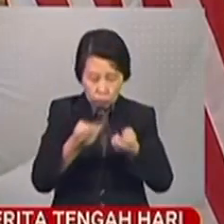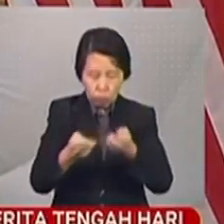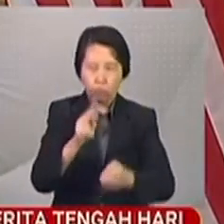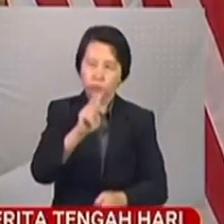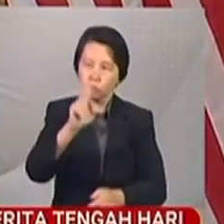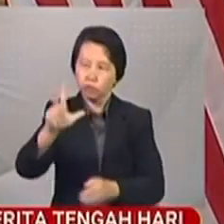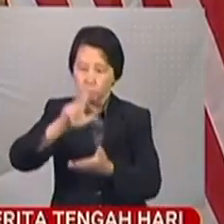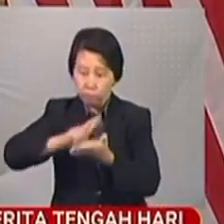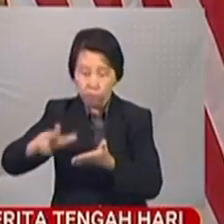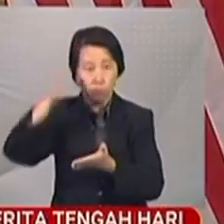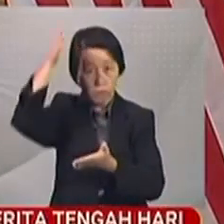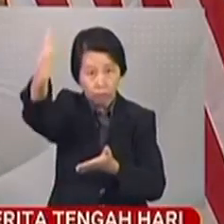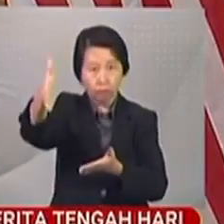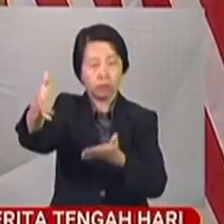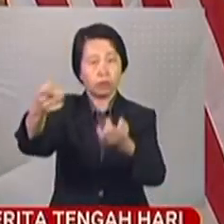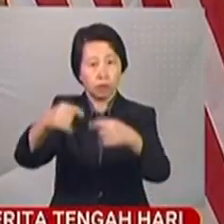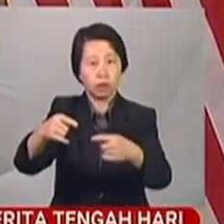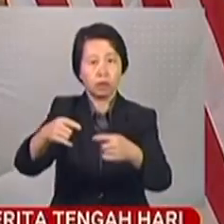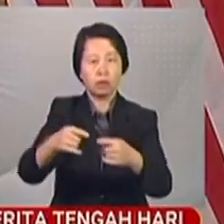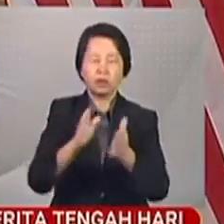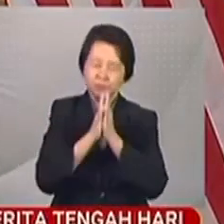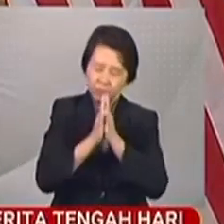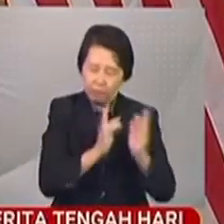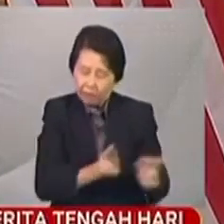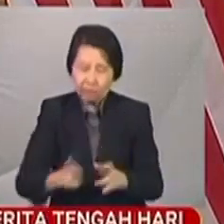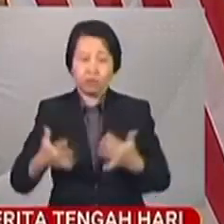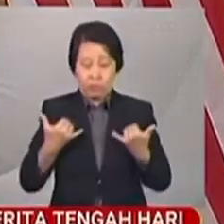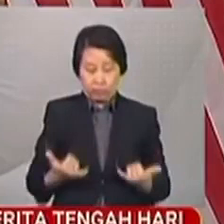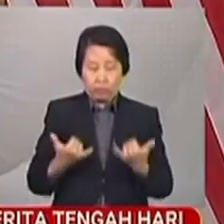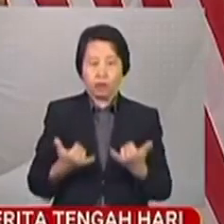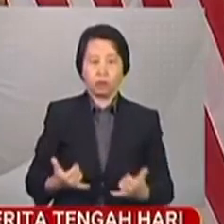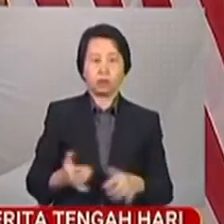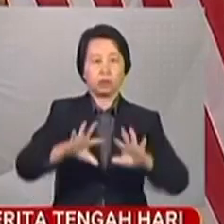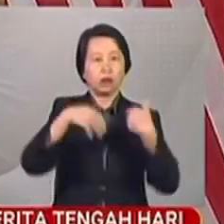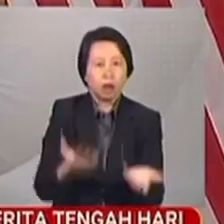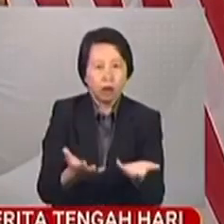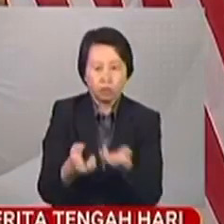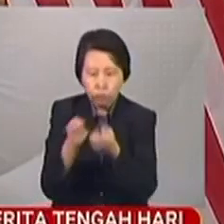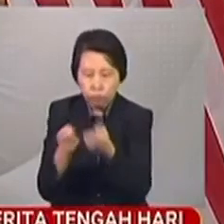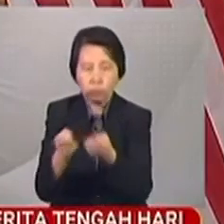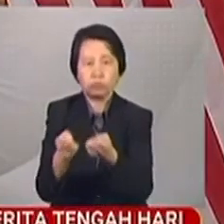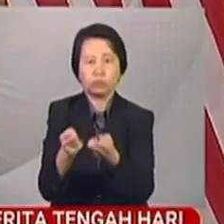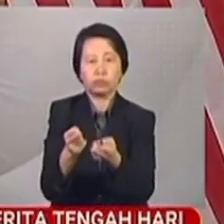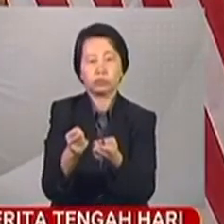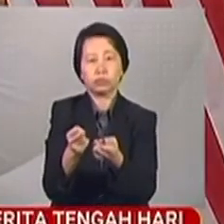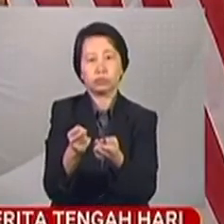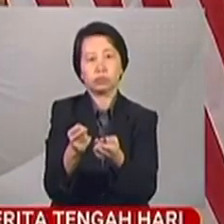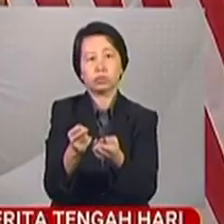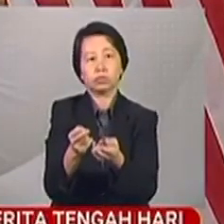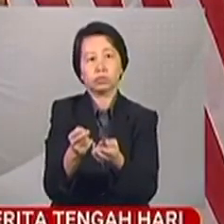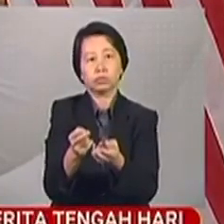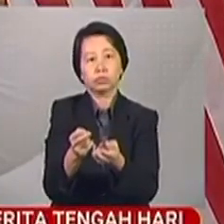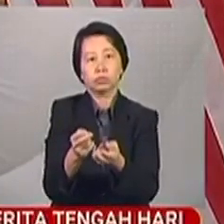tempoh 2-3 Minggu yang akan datang rancanglah terus sekarang bagaimana anak menguruskan nya